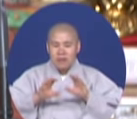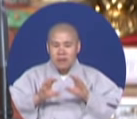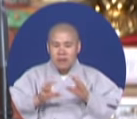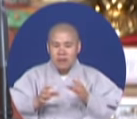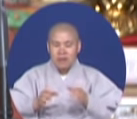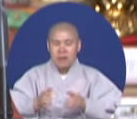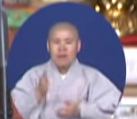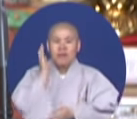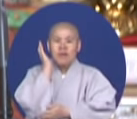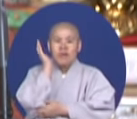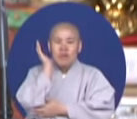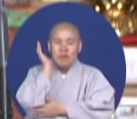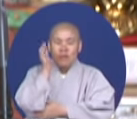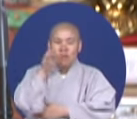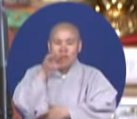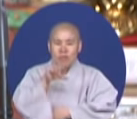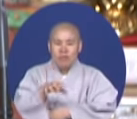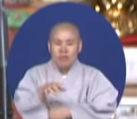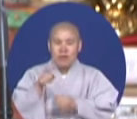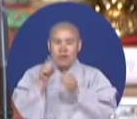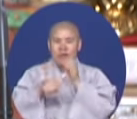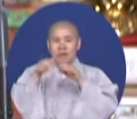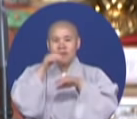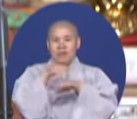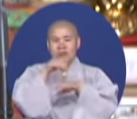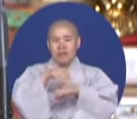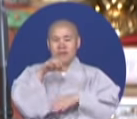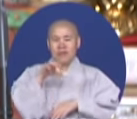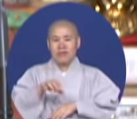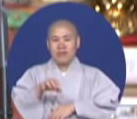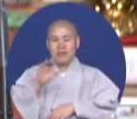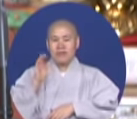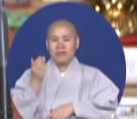도설도량이고 설법도량이고 수행도량이고,